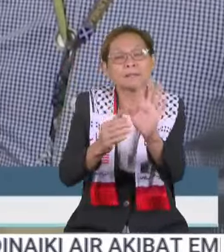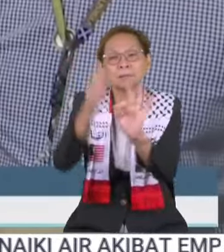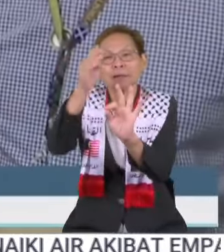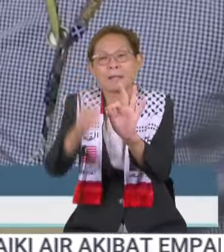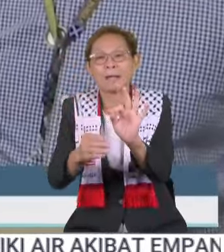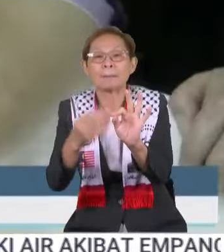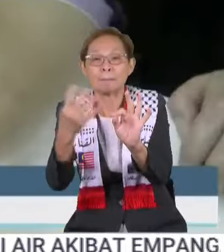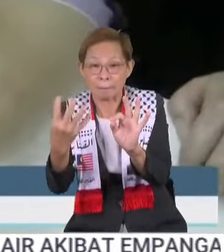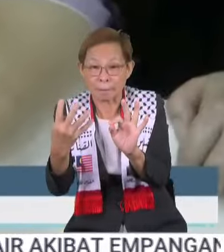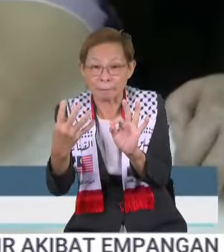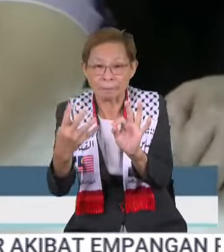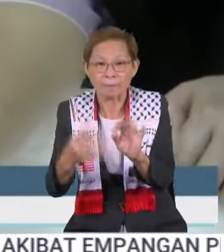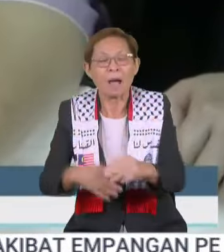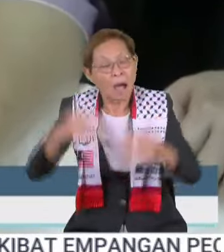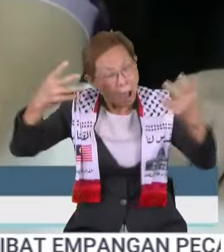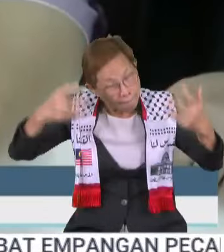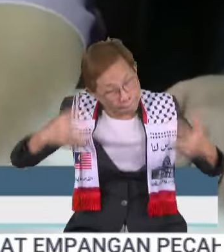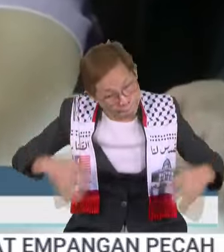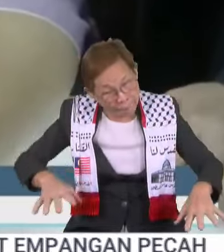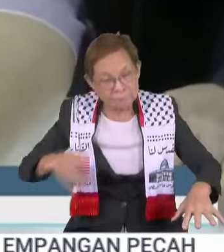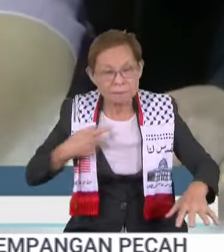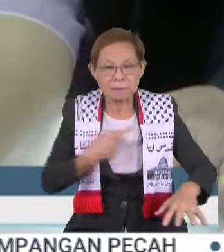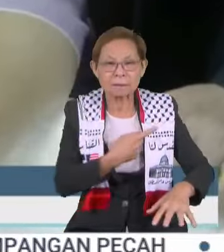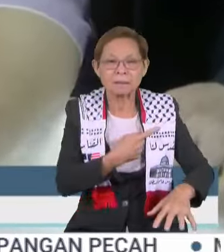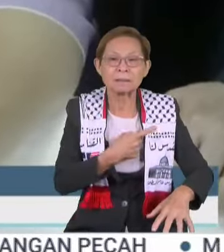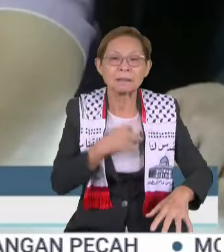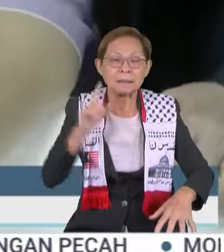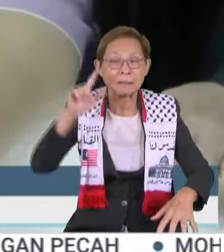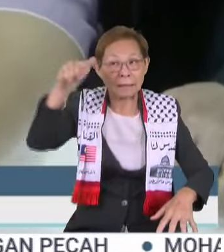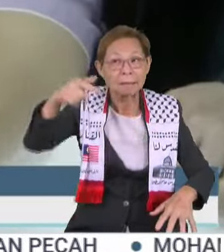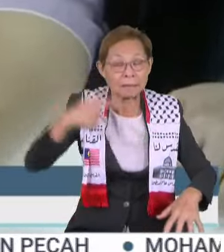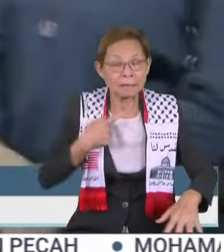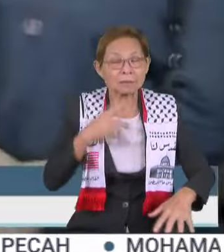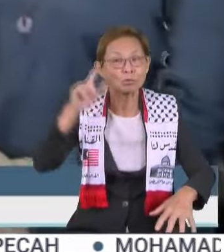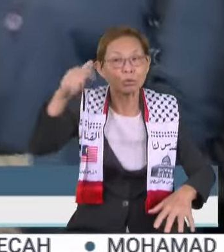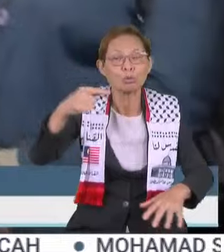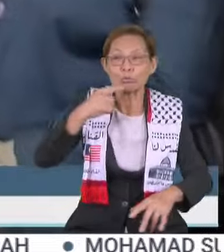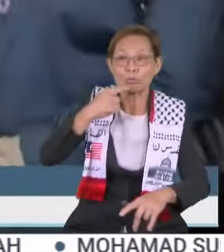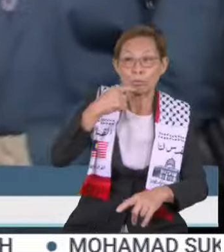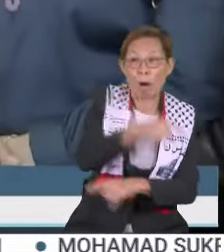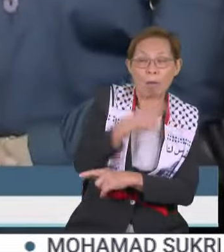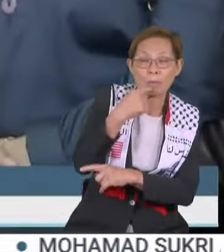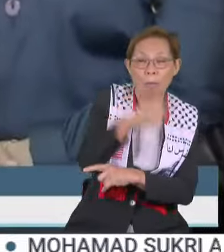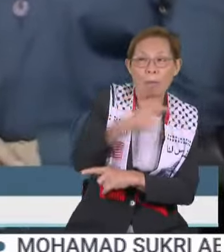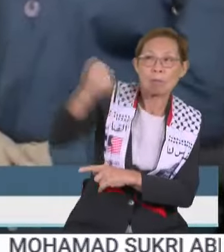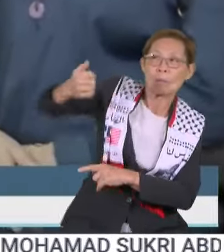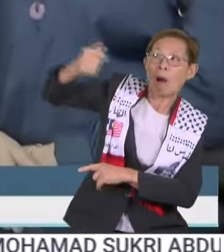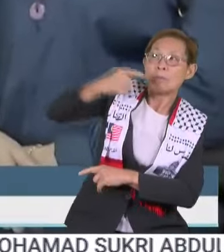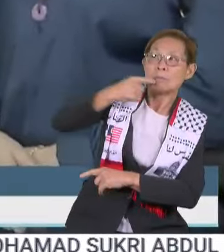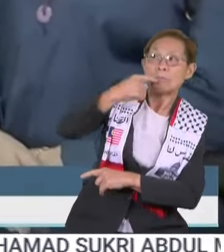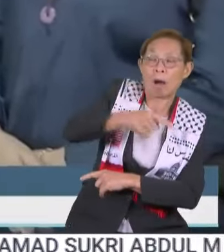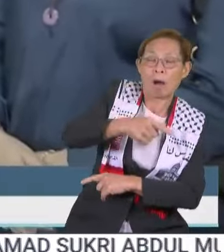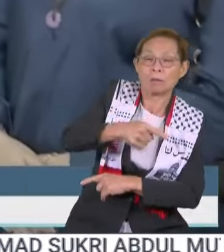Dan selepas itu nanti kita akan tunggu arahan daripada pihak atasan sama ada dituduh